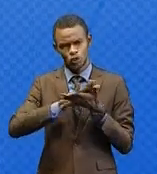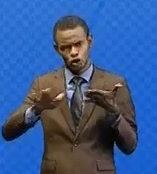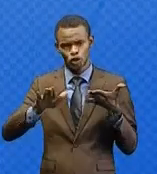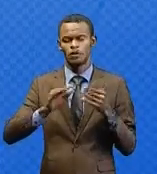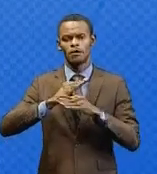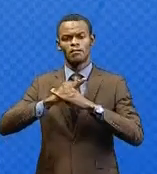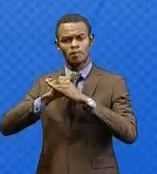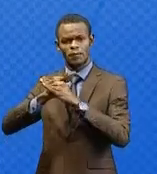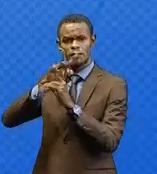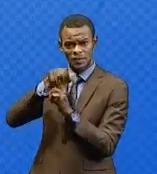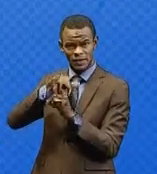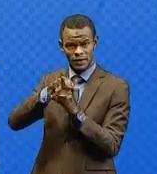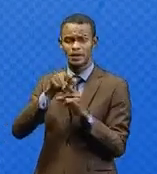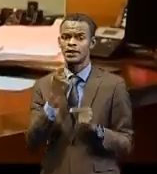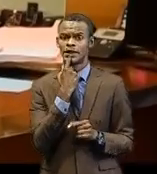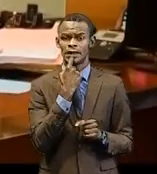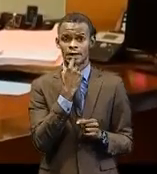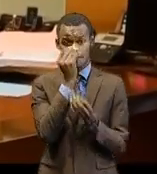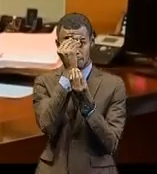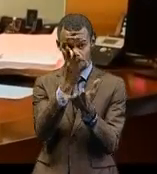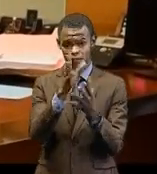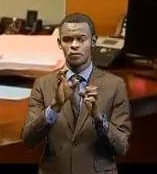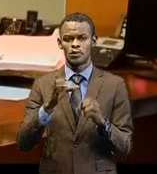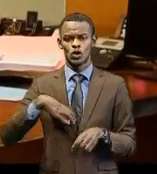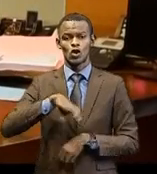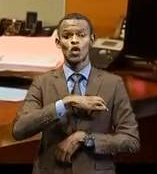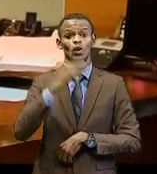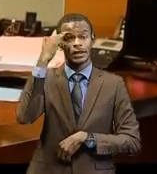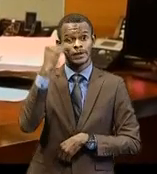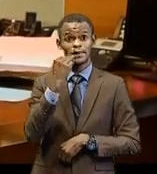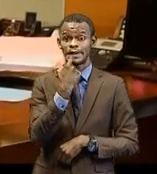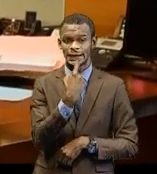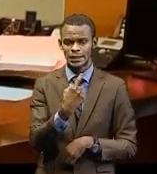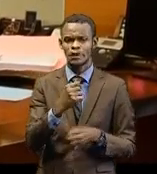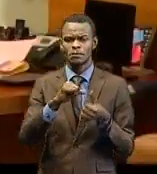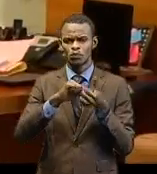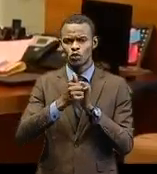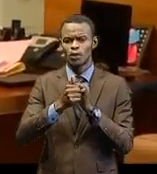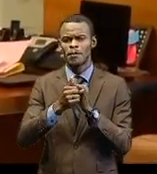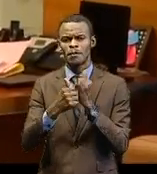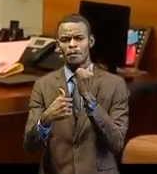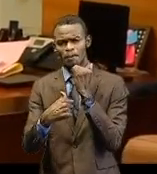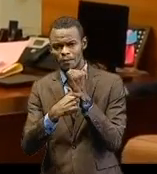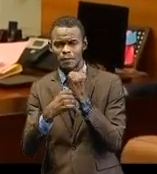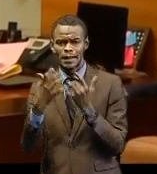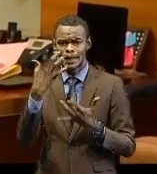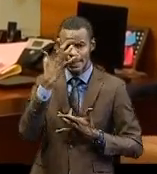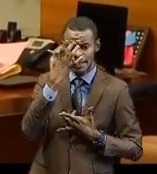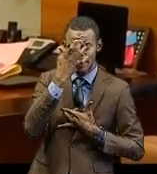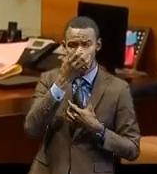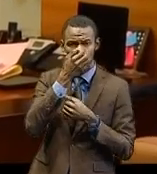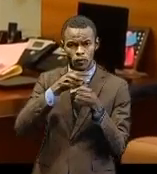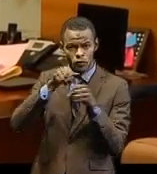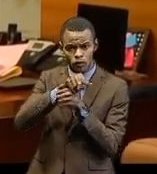a informé les conseils de ministres de la diminution progressive de cas de contamination résultant de la mise